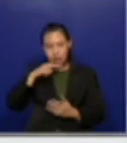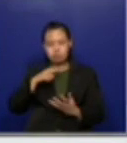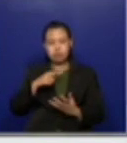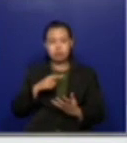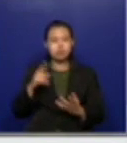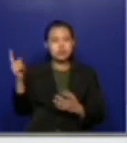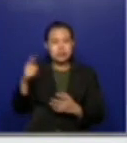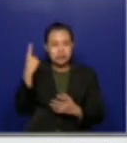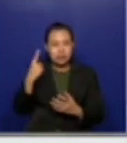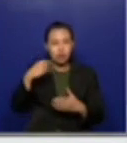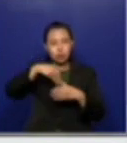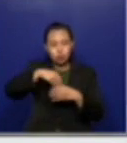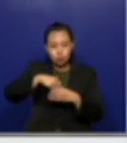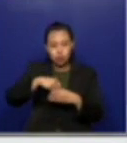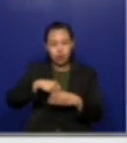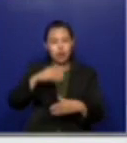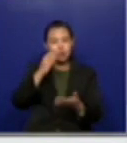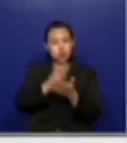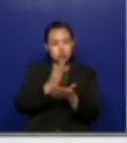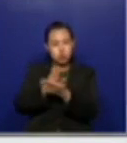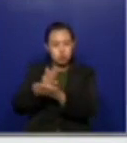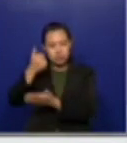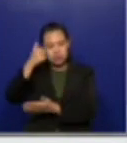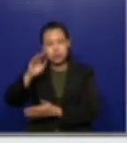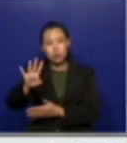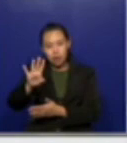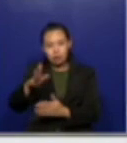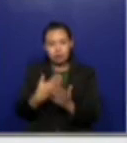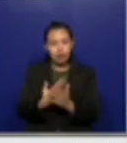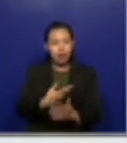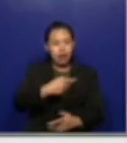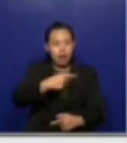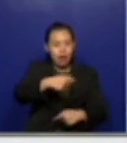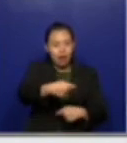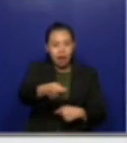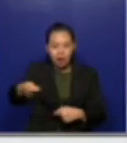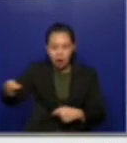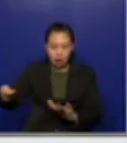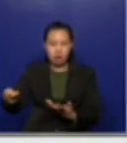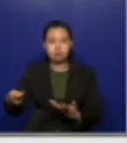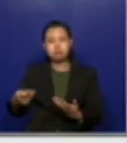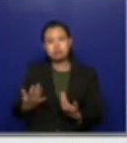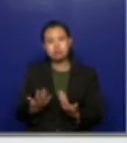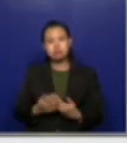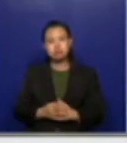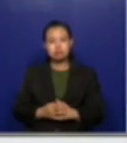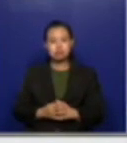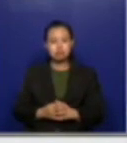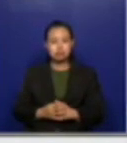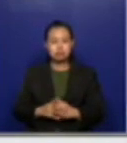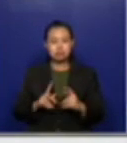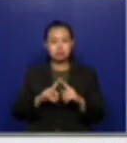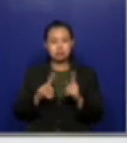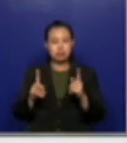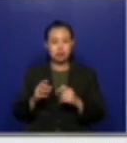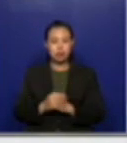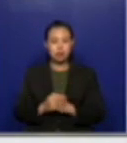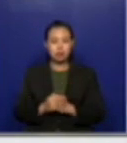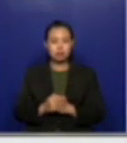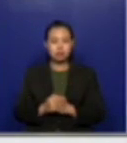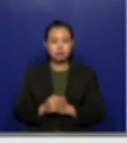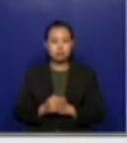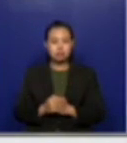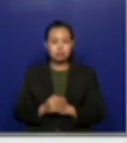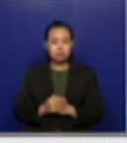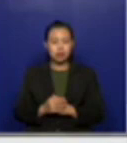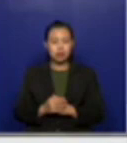ทศฉันจึงหยุด4วันนี่ไงฉันจึงจัดแคมเปญแจกตังค์แจกแจกแจกแจกแจกแจกนี่ไงแต่ท่านประธานที่เคารพครับฝ่ายค้าน